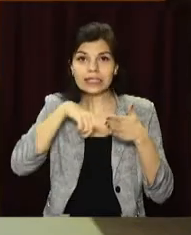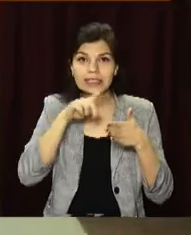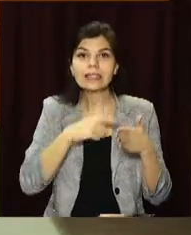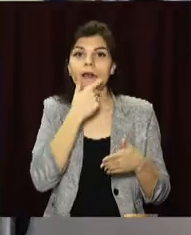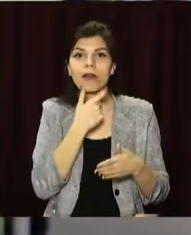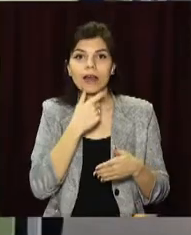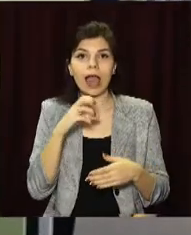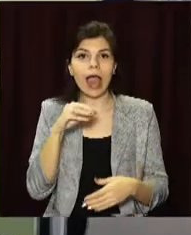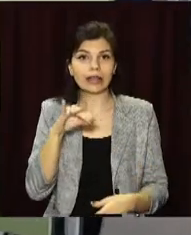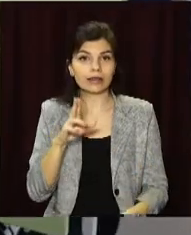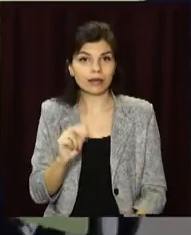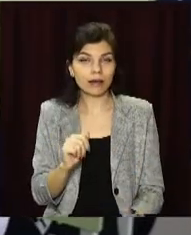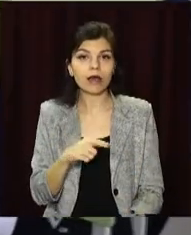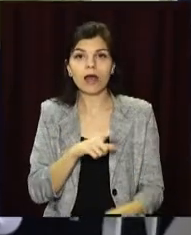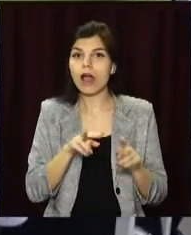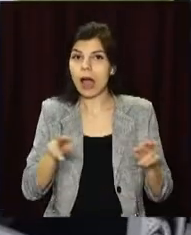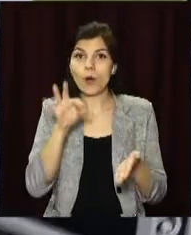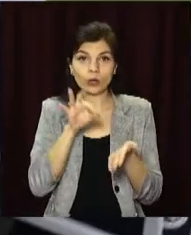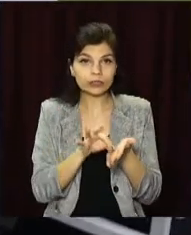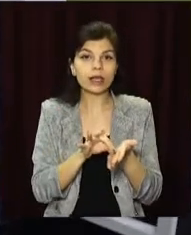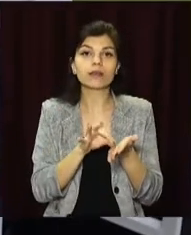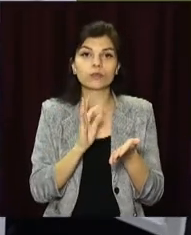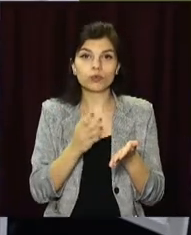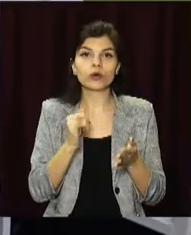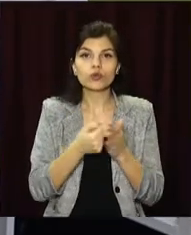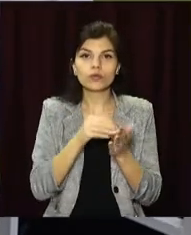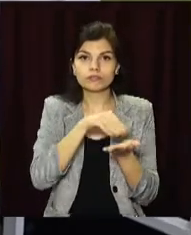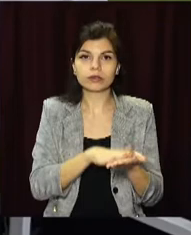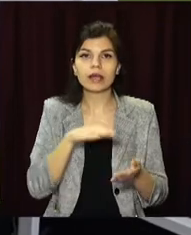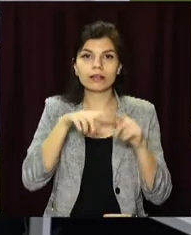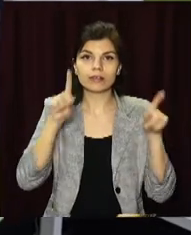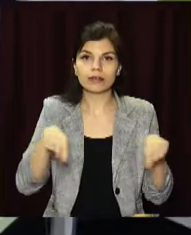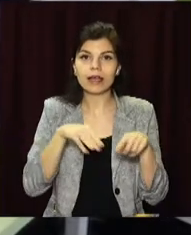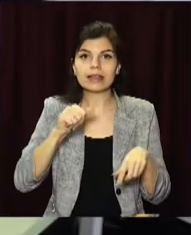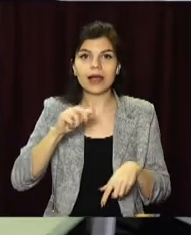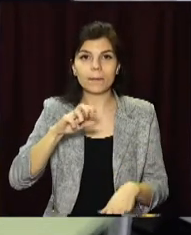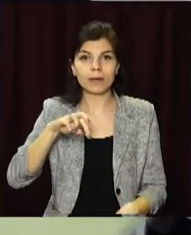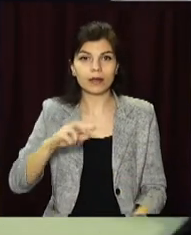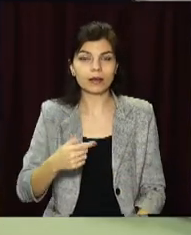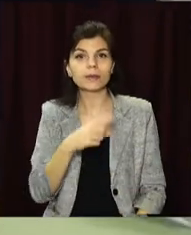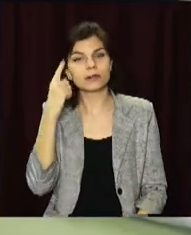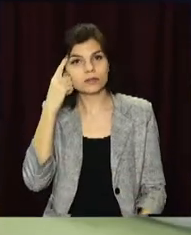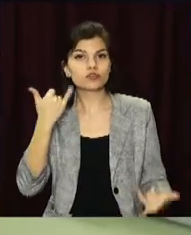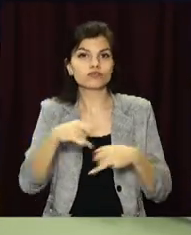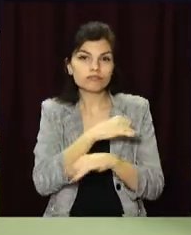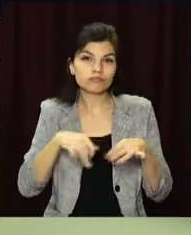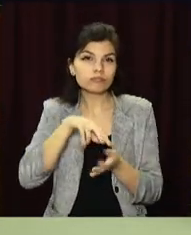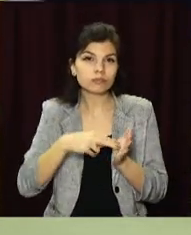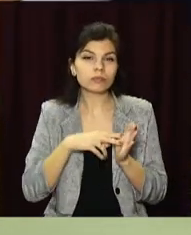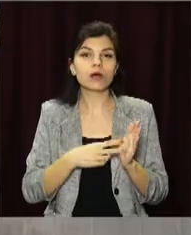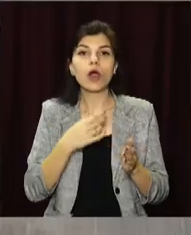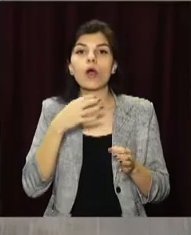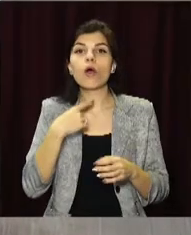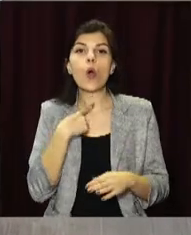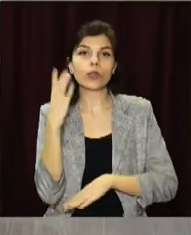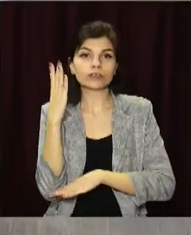ставитимуть так само оцінки і вноситимуть їх до табеля. Наразі МОН винесло цей проєкт на громадське обговорення. Голосування відбудеться на офіційному